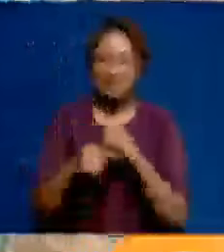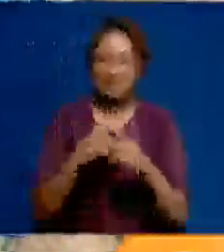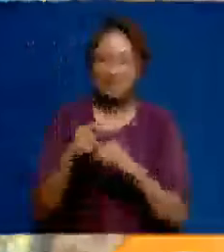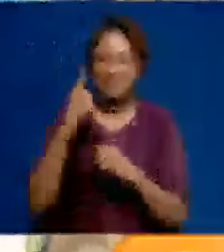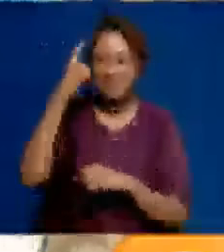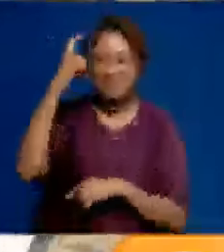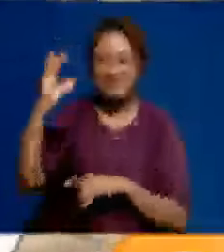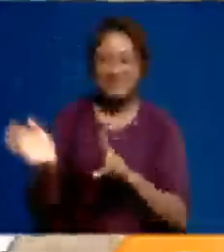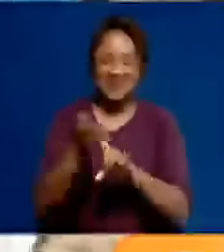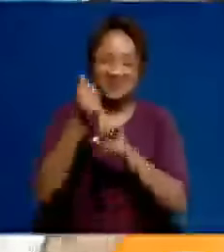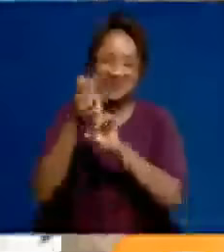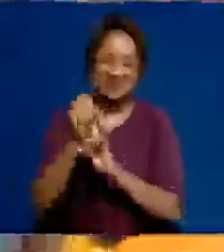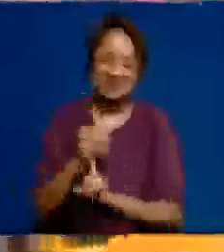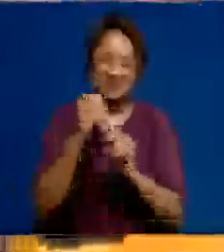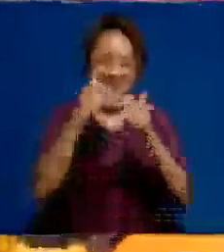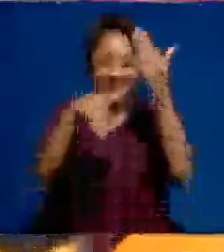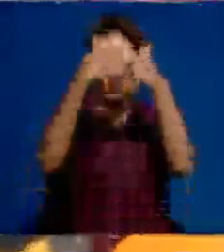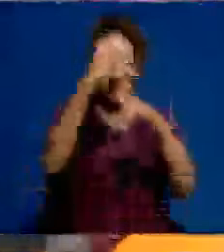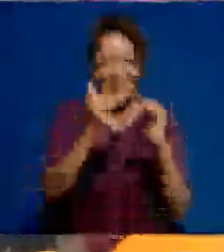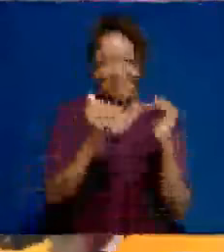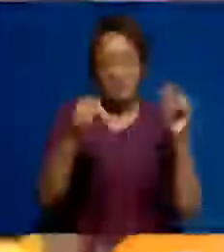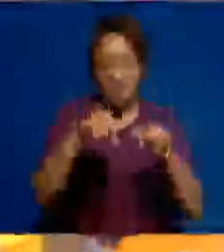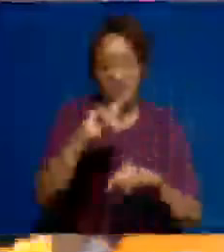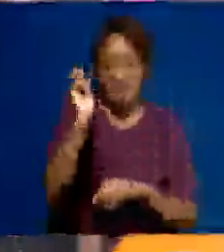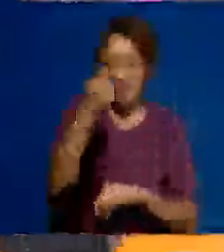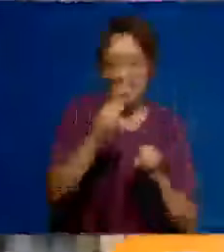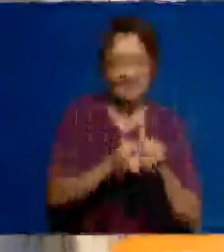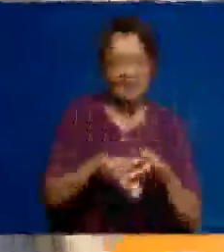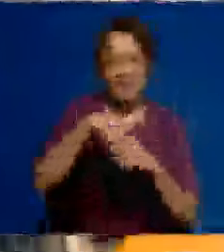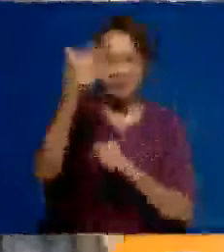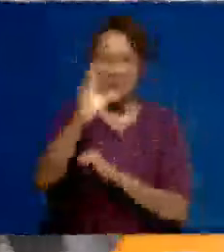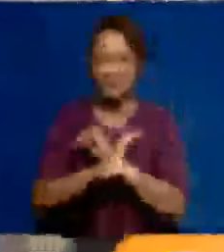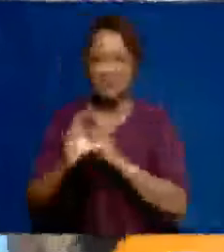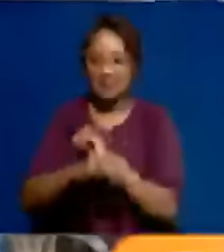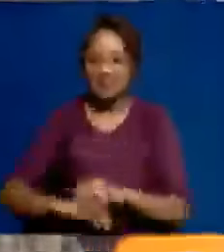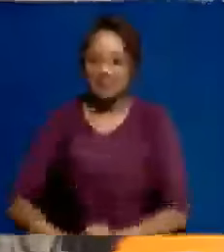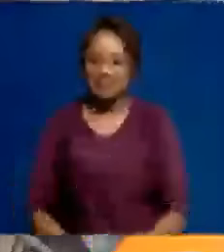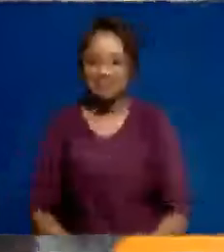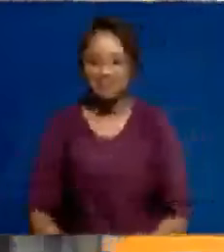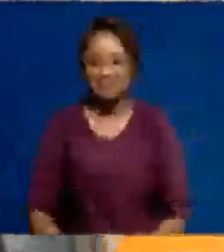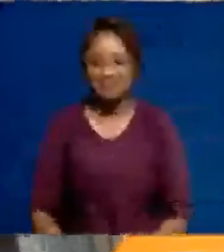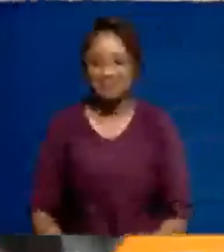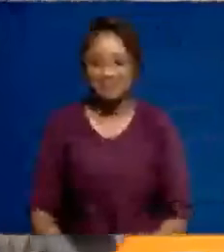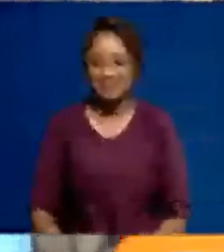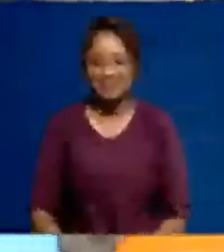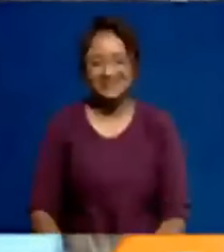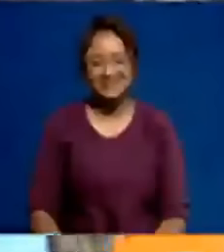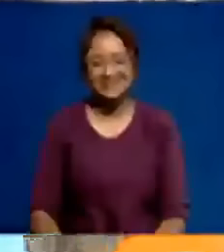zao katika vyuo vikuu humu nchini na nje ya taifa. Ni baraka.